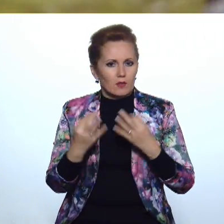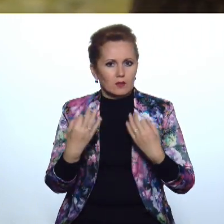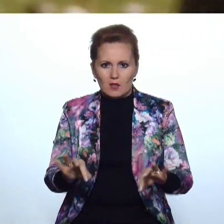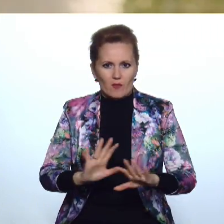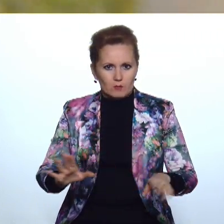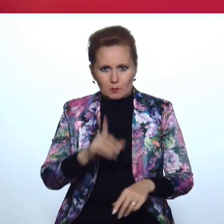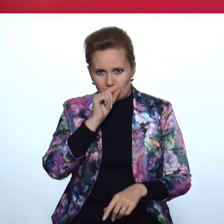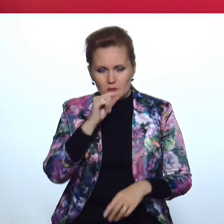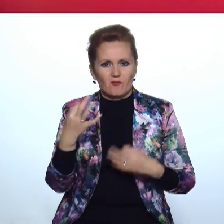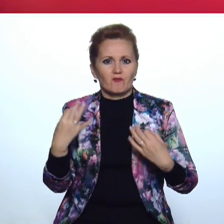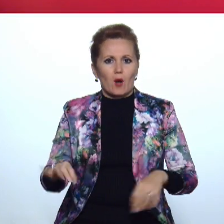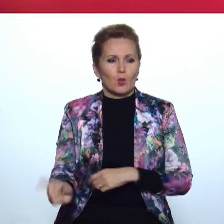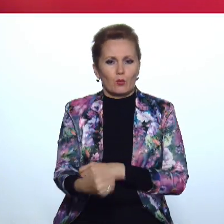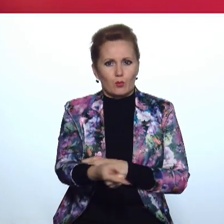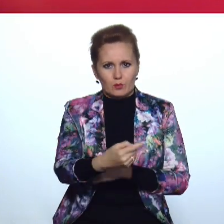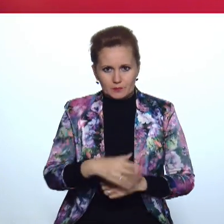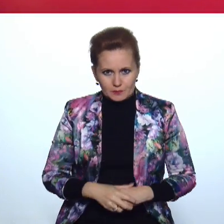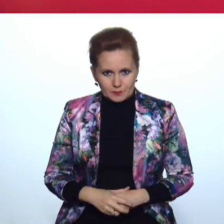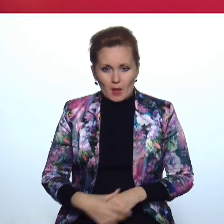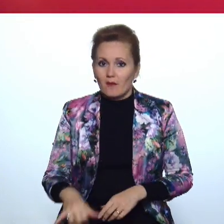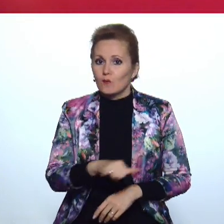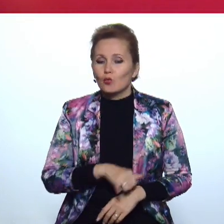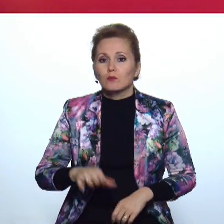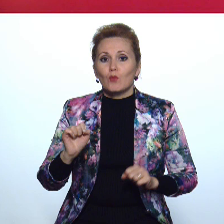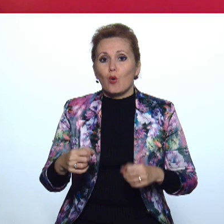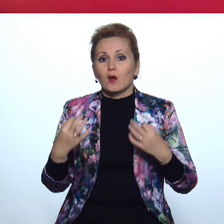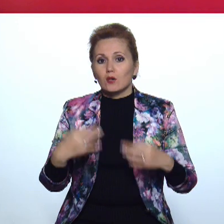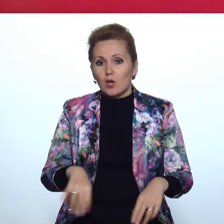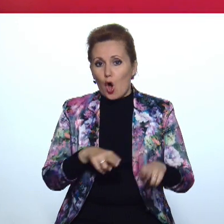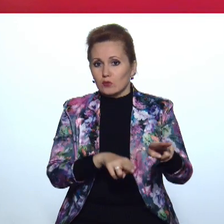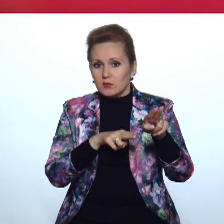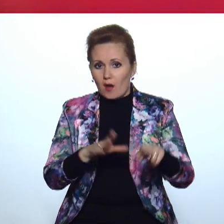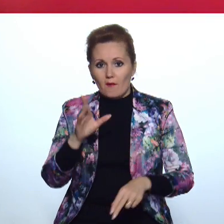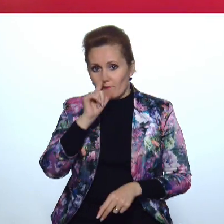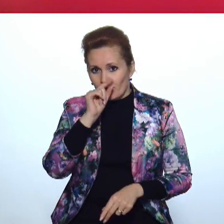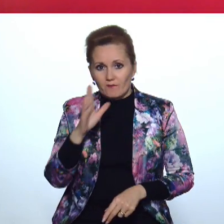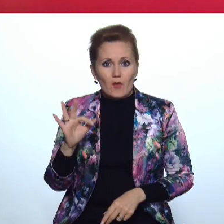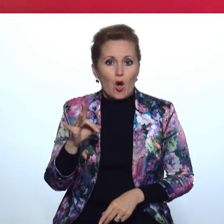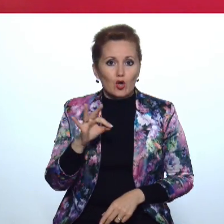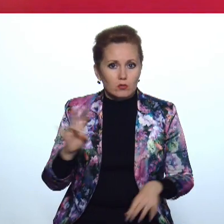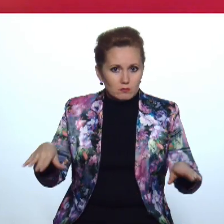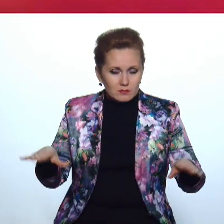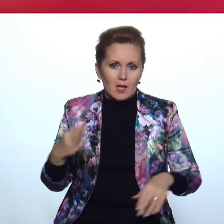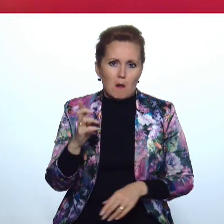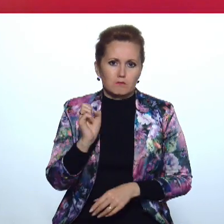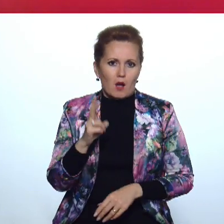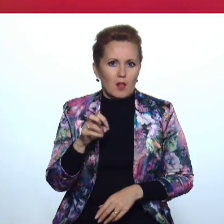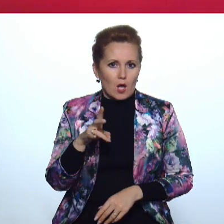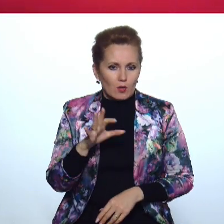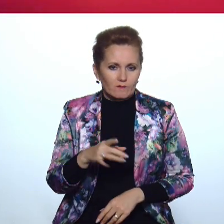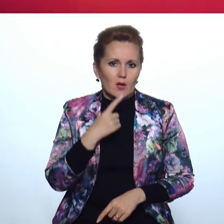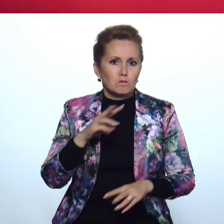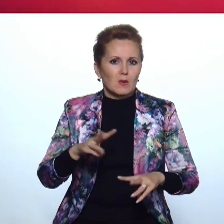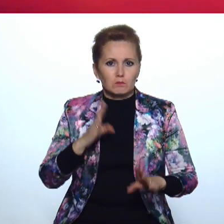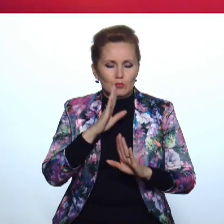выгул. В Удмуртии могут разрешить отстрел ворон и бакланов. Это предложение регионального Минприроды.